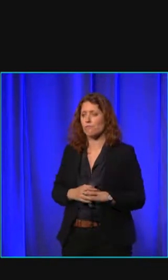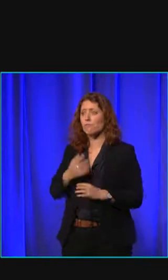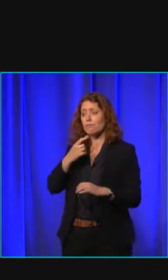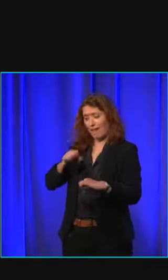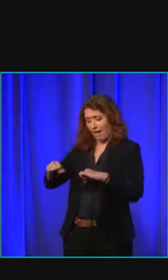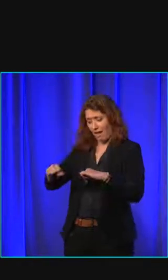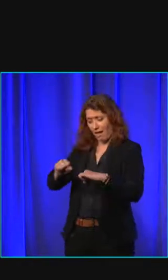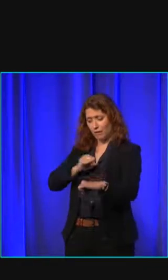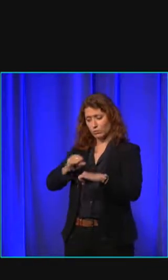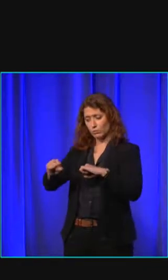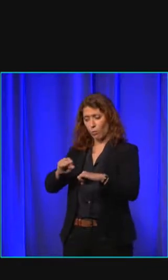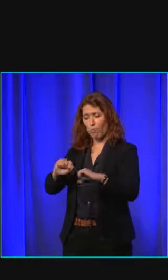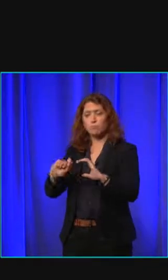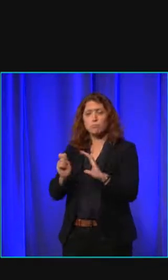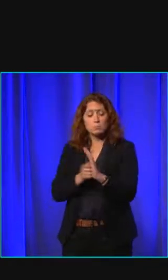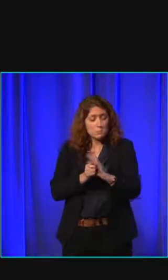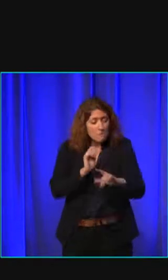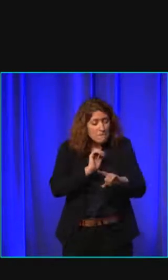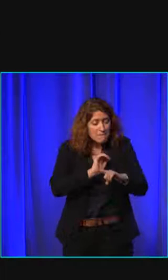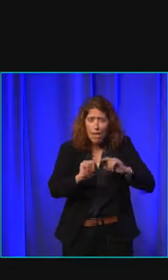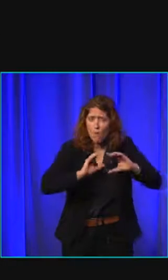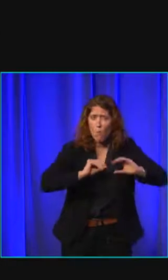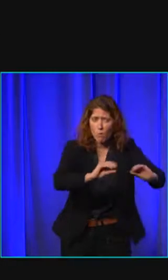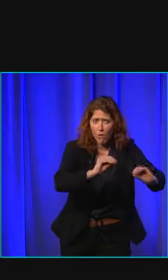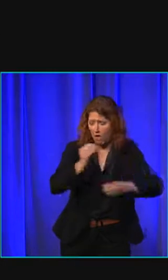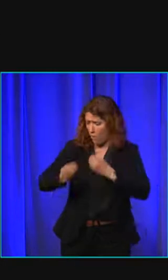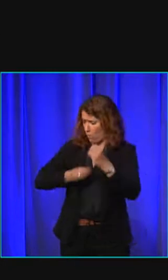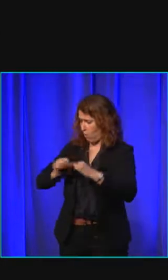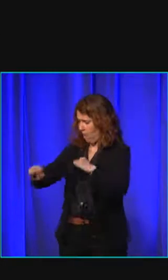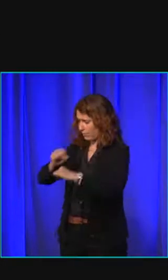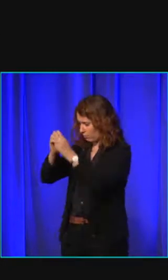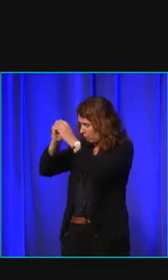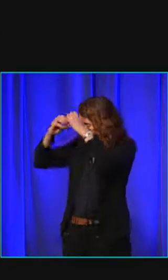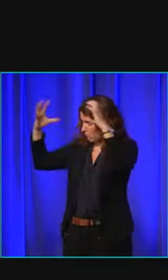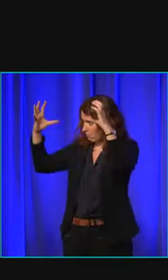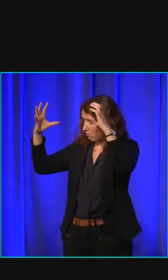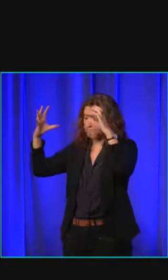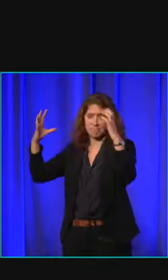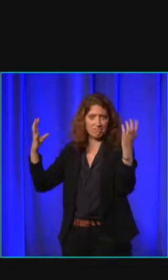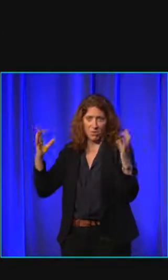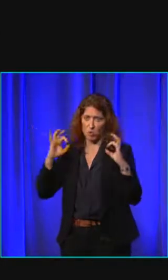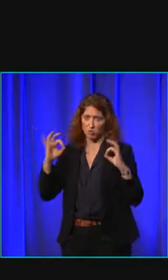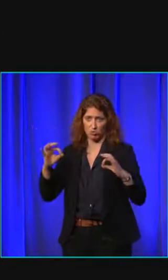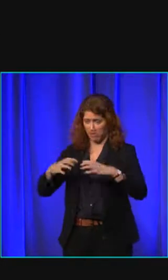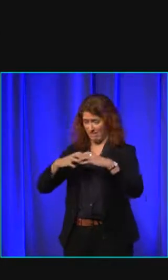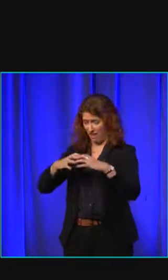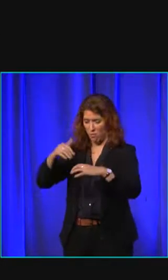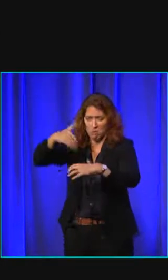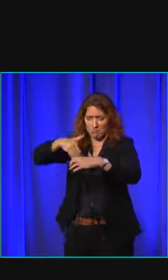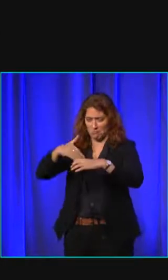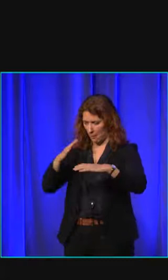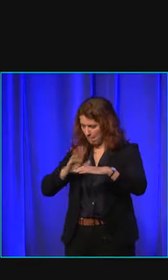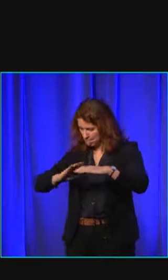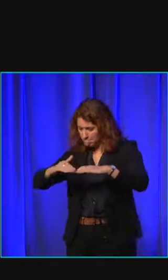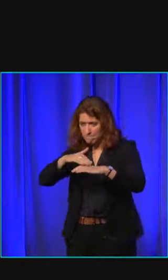action exécutée versus une action simulée partage des zones communes.